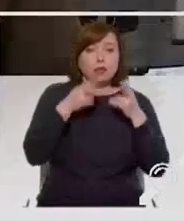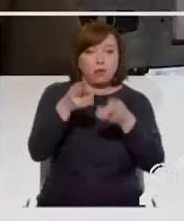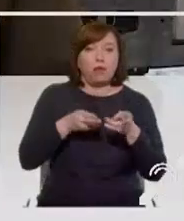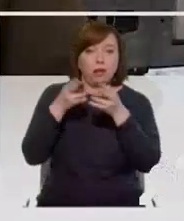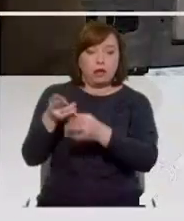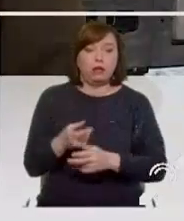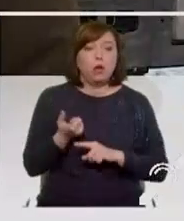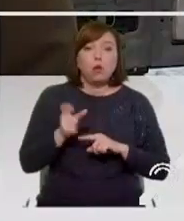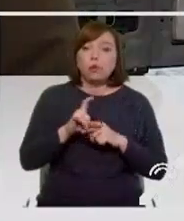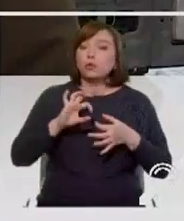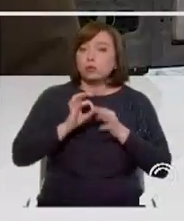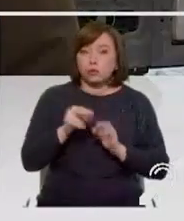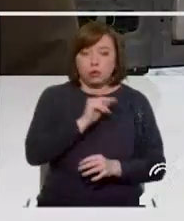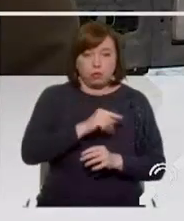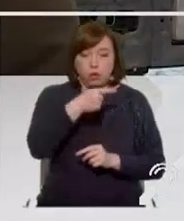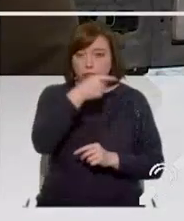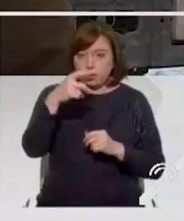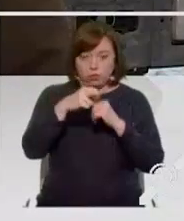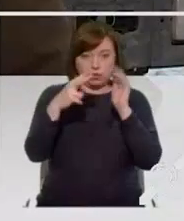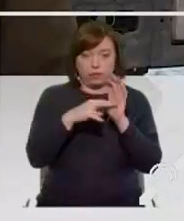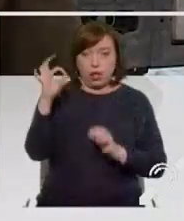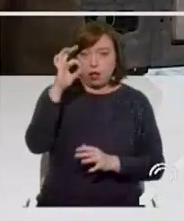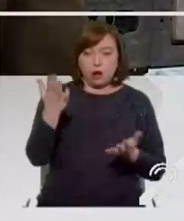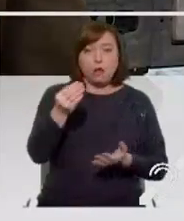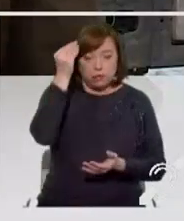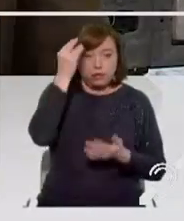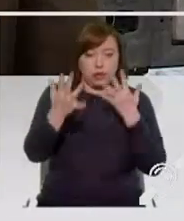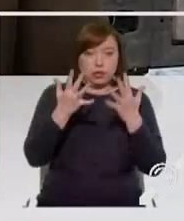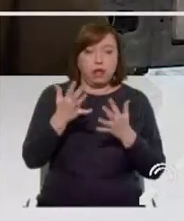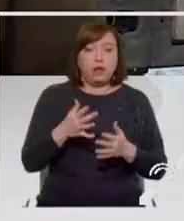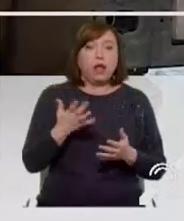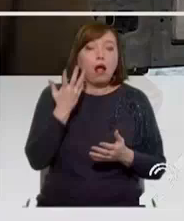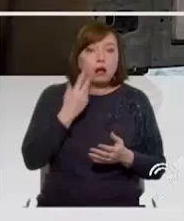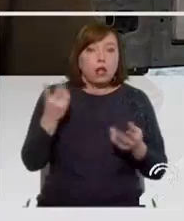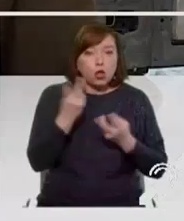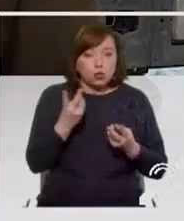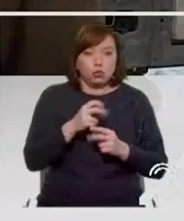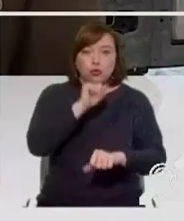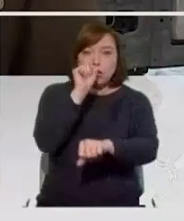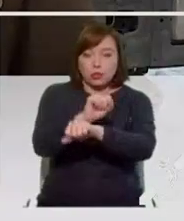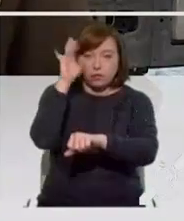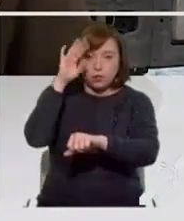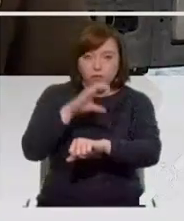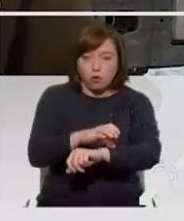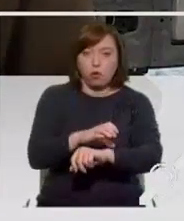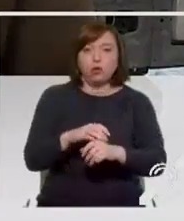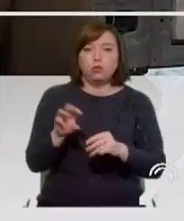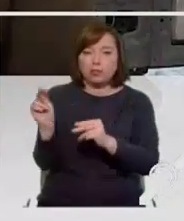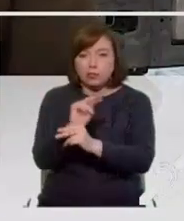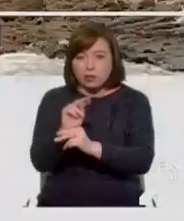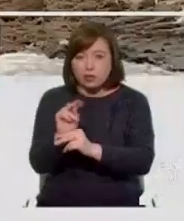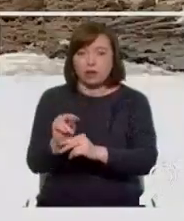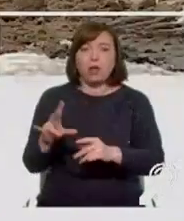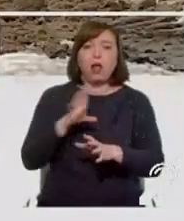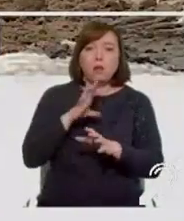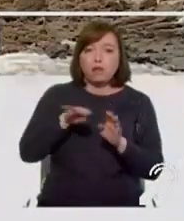solicitări. Este foarte complicat să lucrezi la minus 17 grade. Vă dați seama, în momentul în care trebuie să se steze apa, se produc și unele